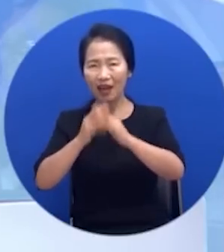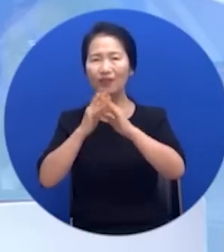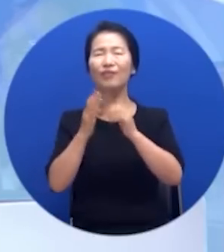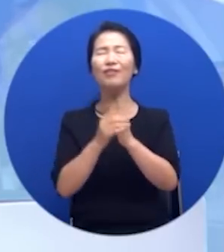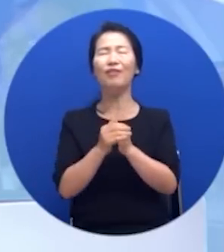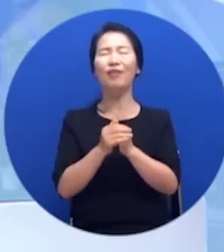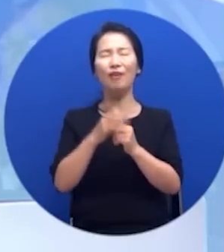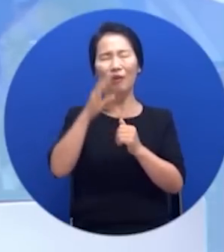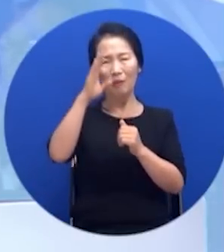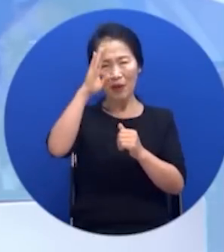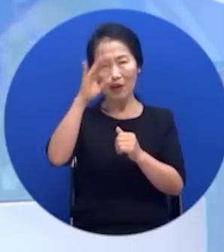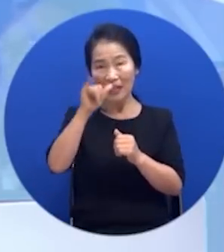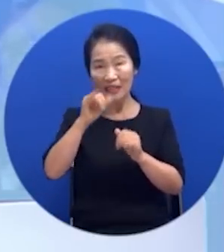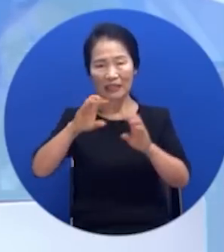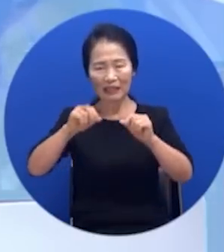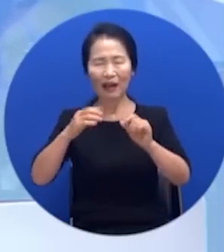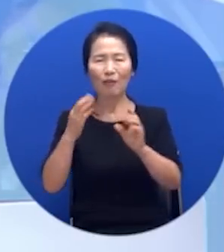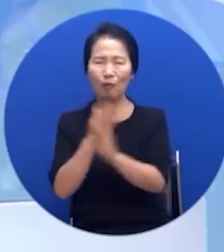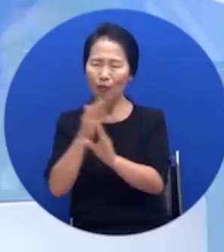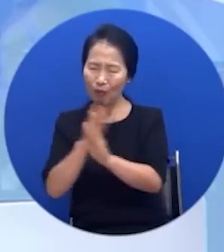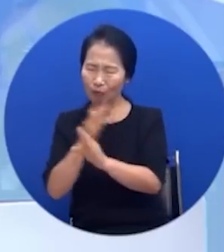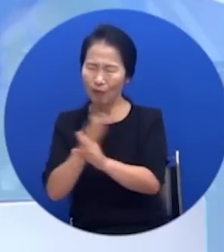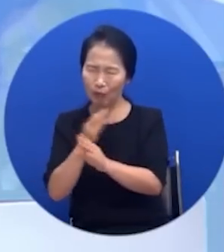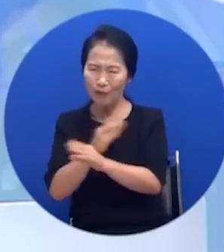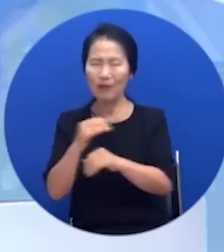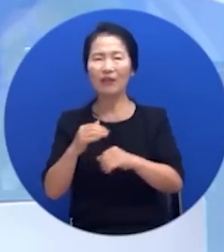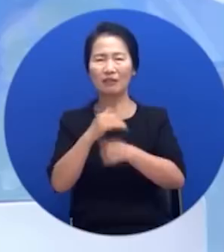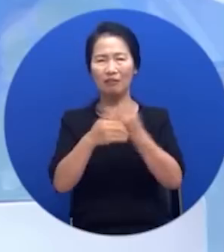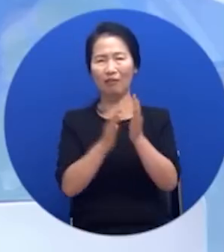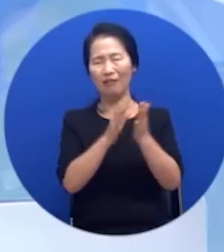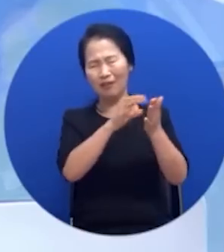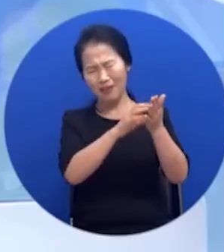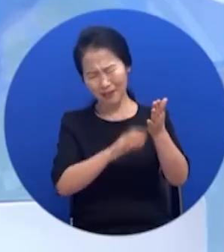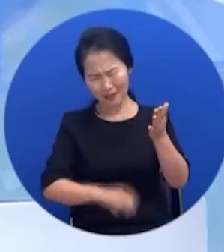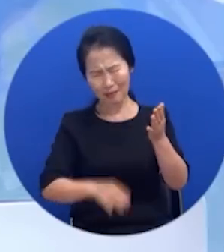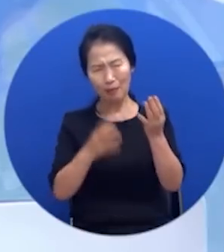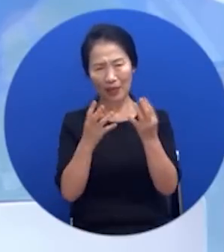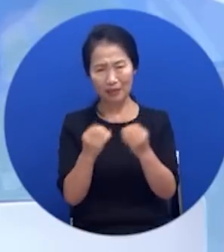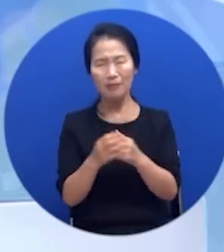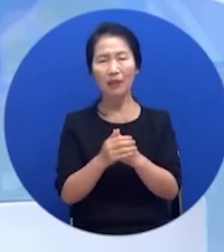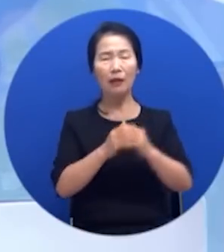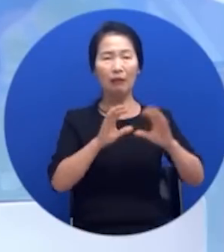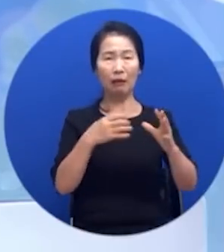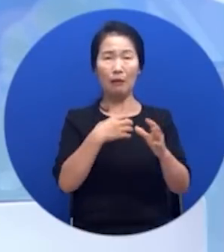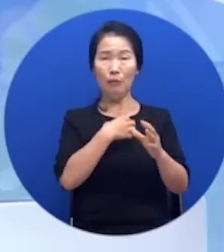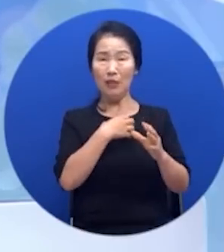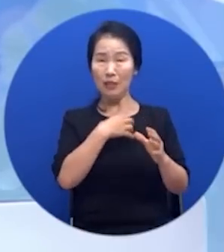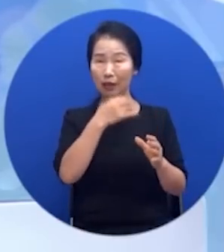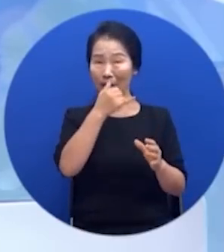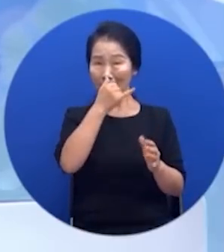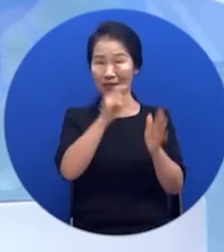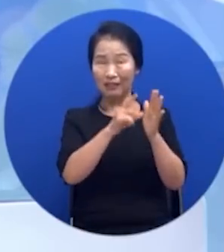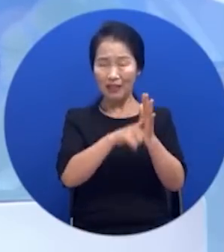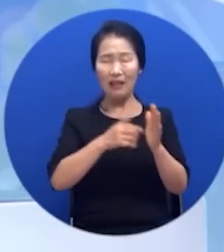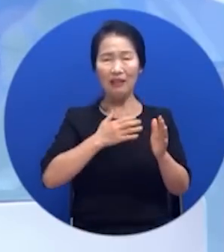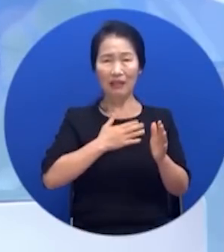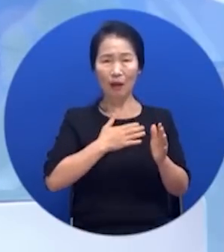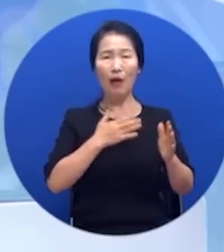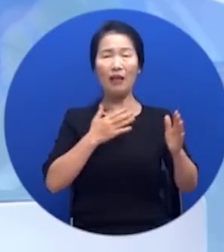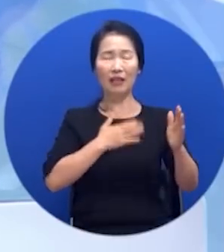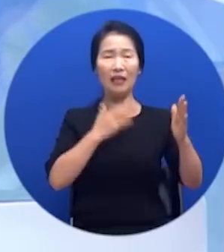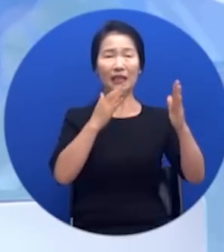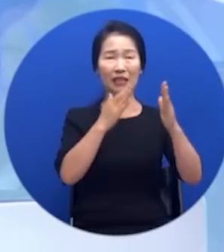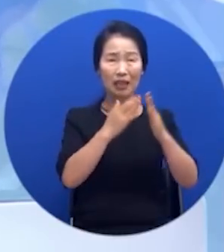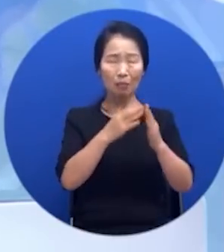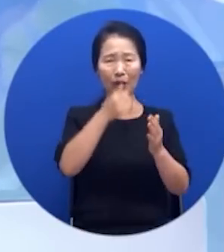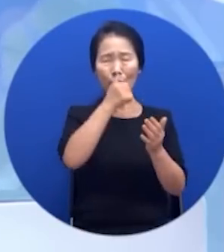병든 땅을 고쳤던 것을 성경이 우리에게 보여주고 있습니다. 나라가 위기에 처하였을 때 나와 내 집이